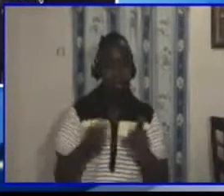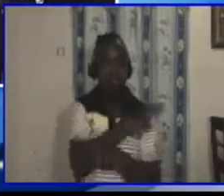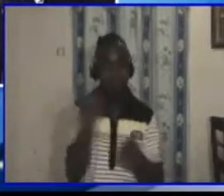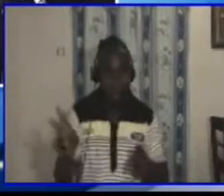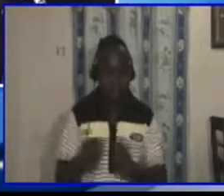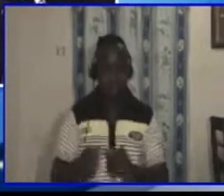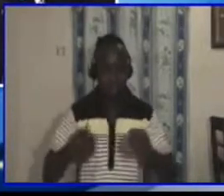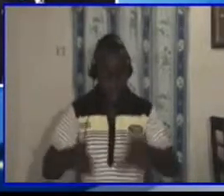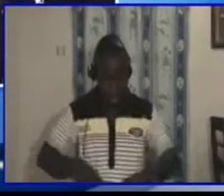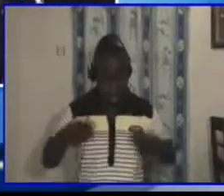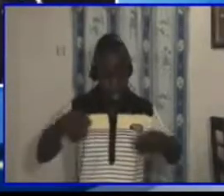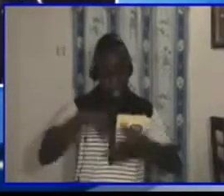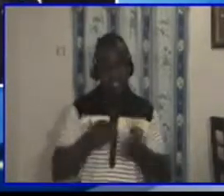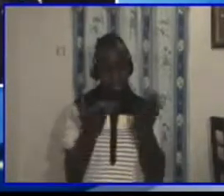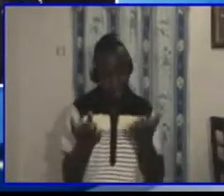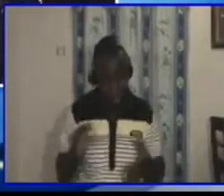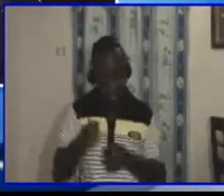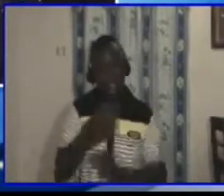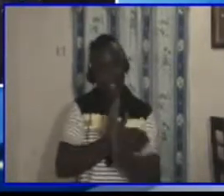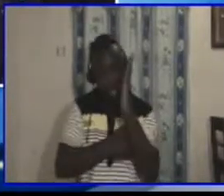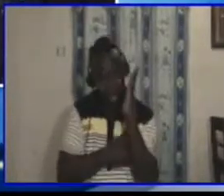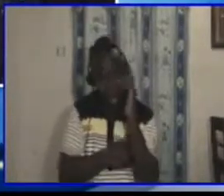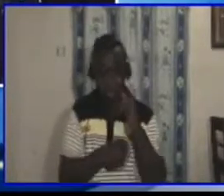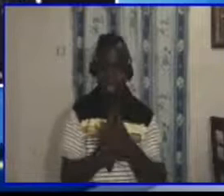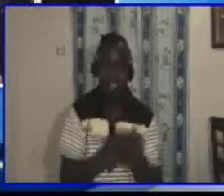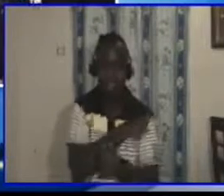rimanete nella volontà di dio